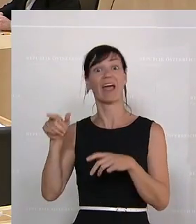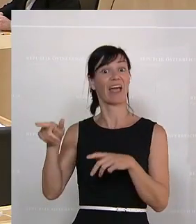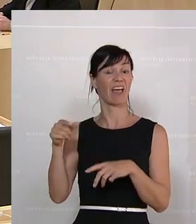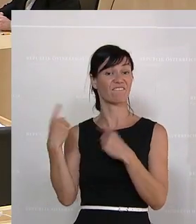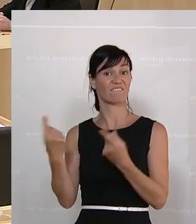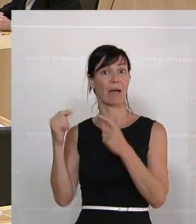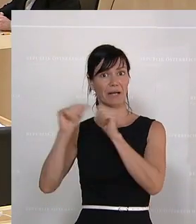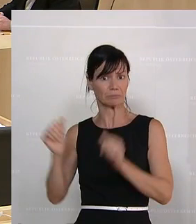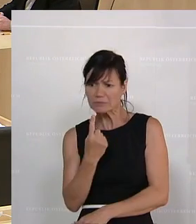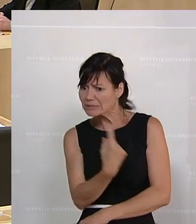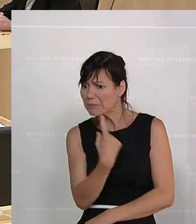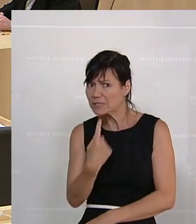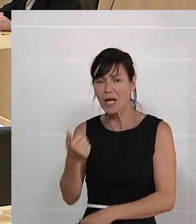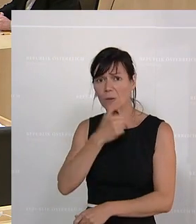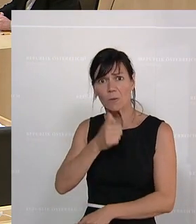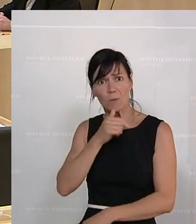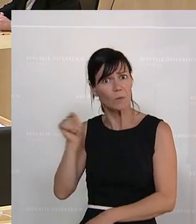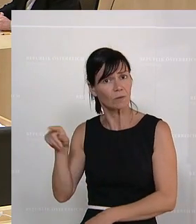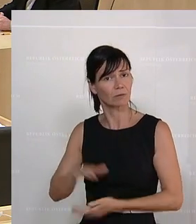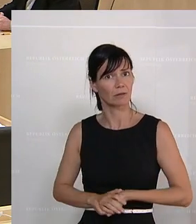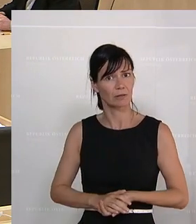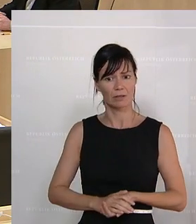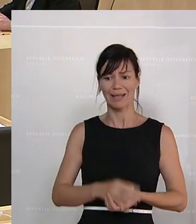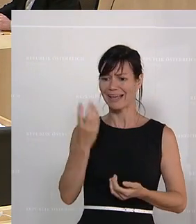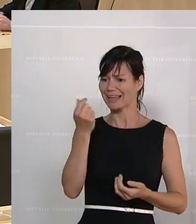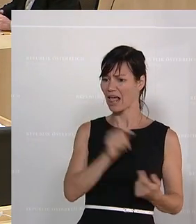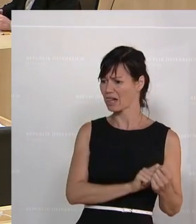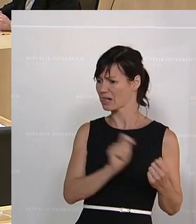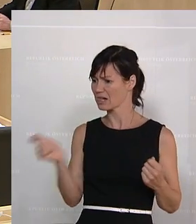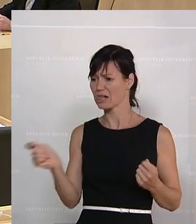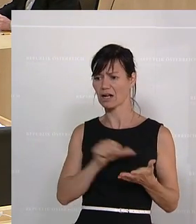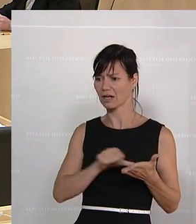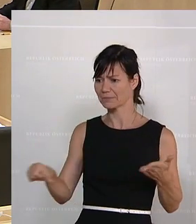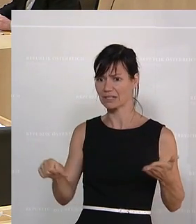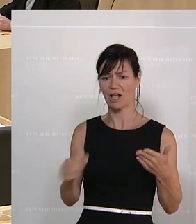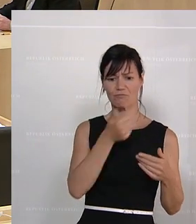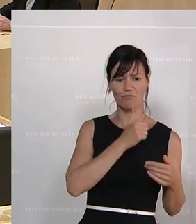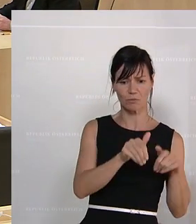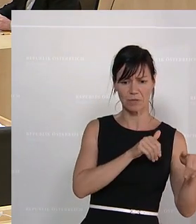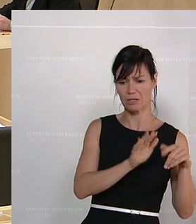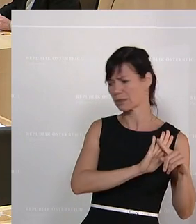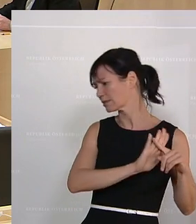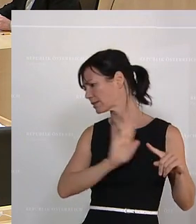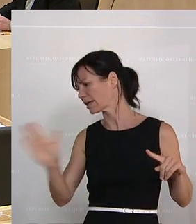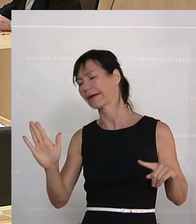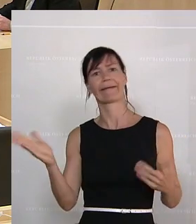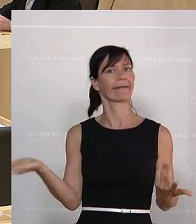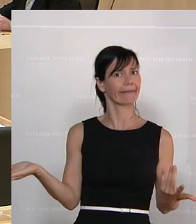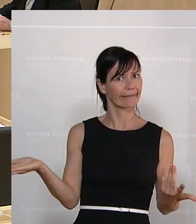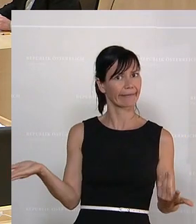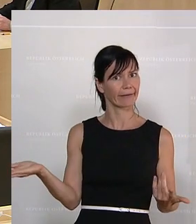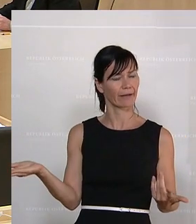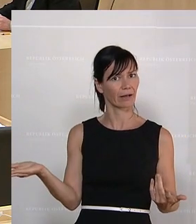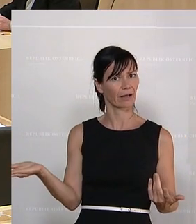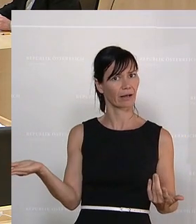verschoben worden seine damen und herren hier gibt es geldflüsse die direkt von grünen ministerien hin